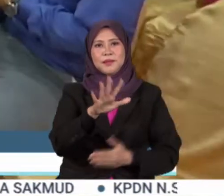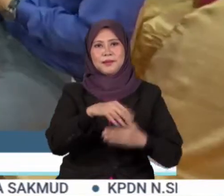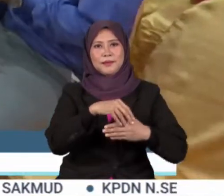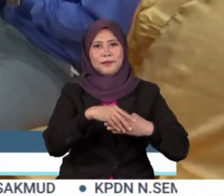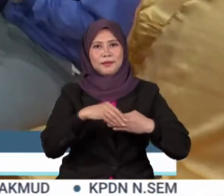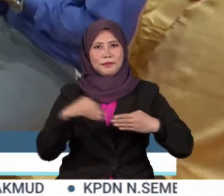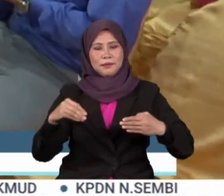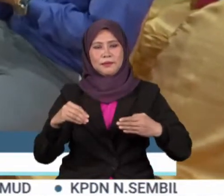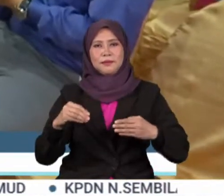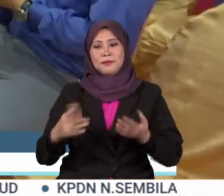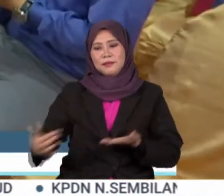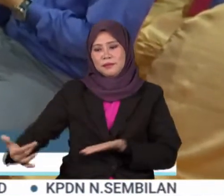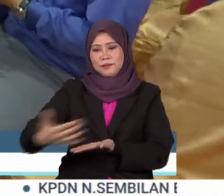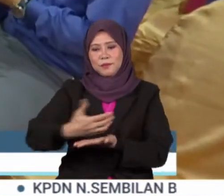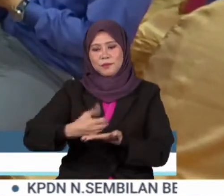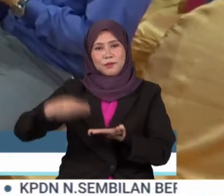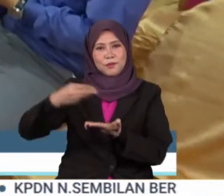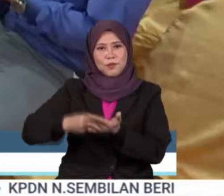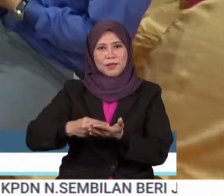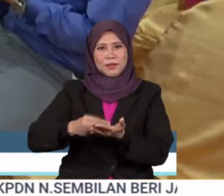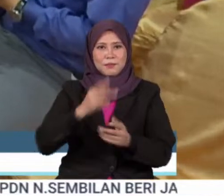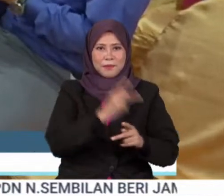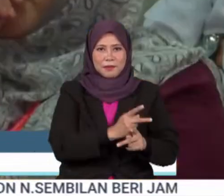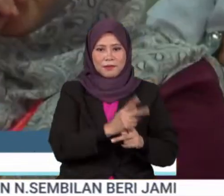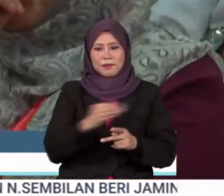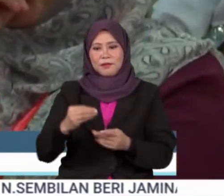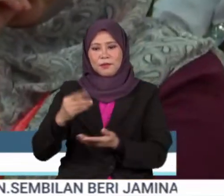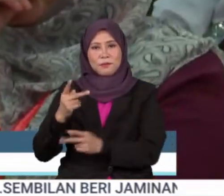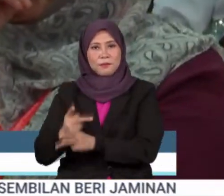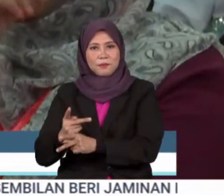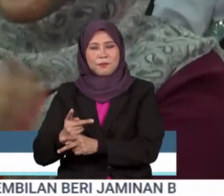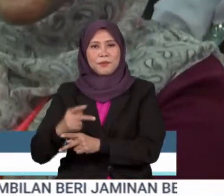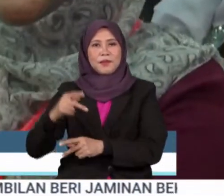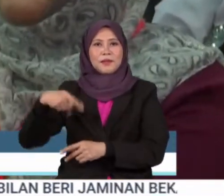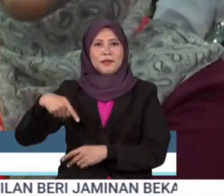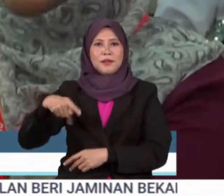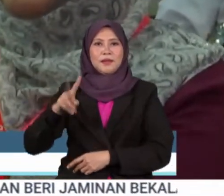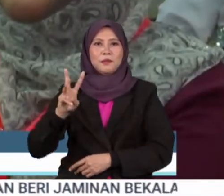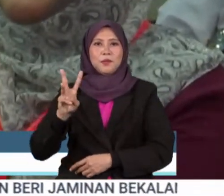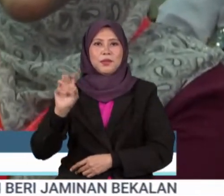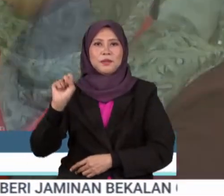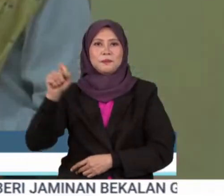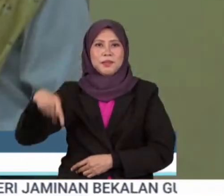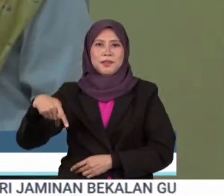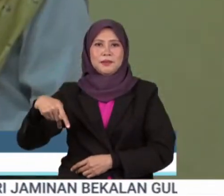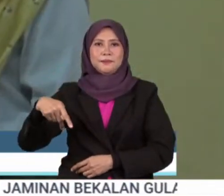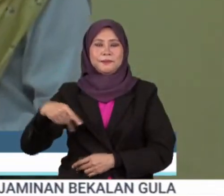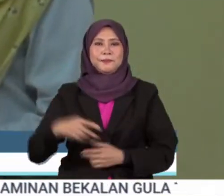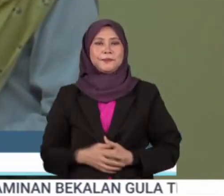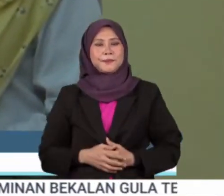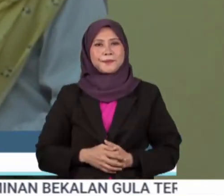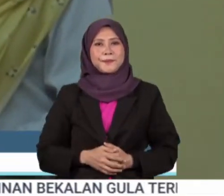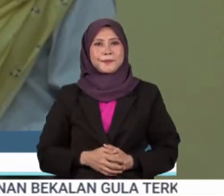Ringgit ia melibatkan kutipan zakat simpanan dan zakat kumpulan wong simpanan bekerja kini SP